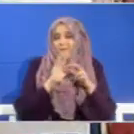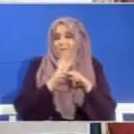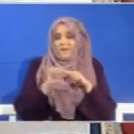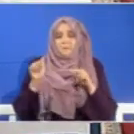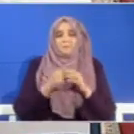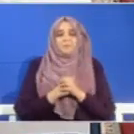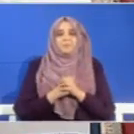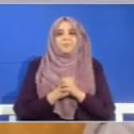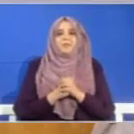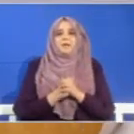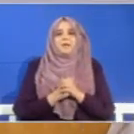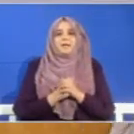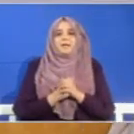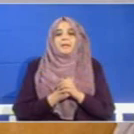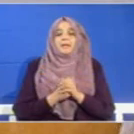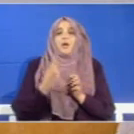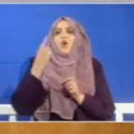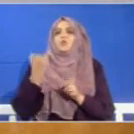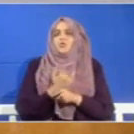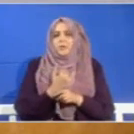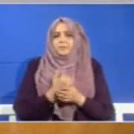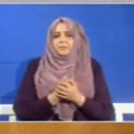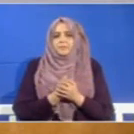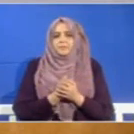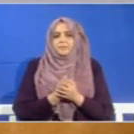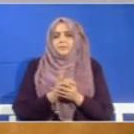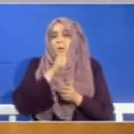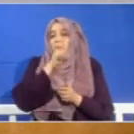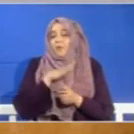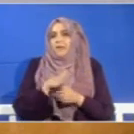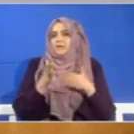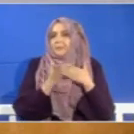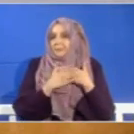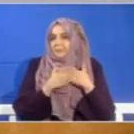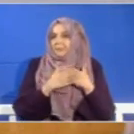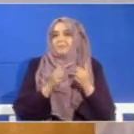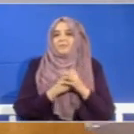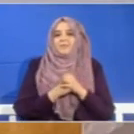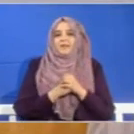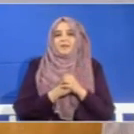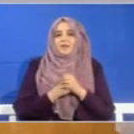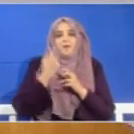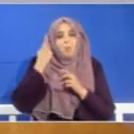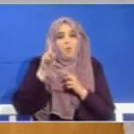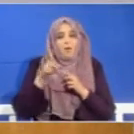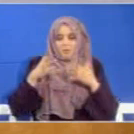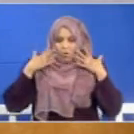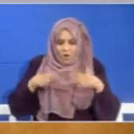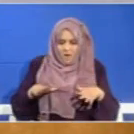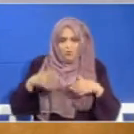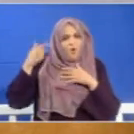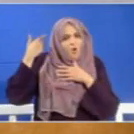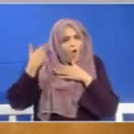مجلس قلت كان يعني النبي صلى الله عليه وسلم نبه على تطويل الثوب إلى